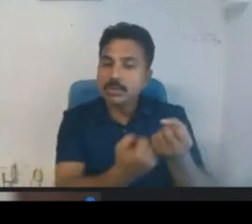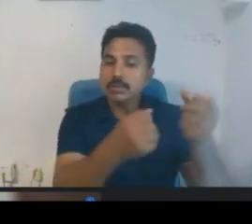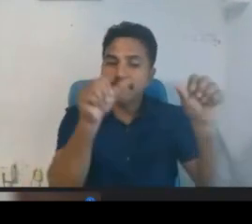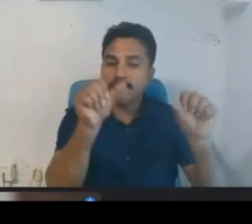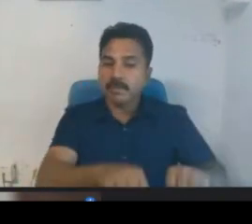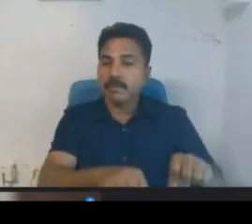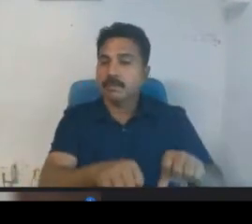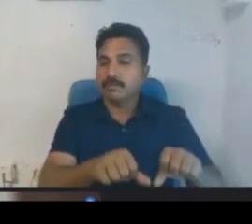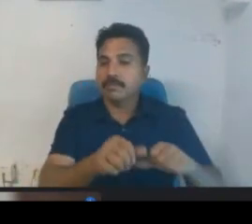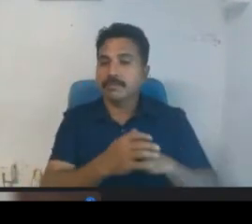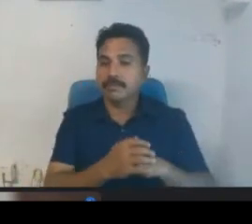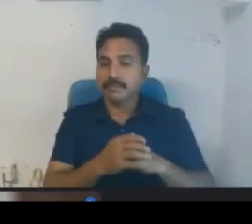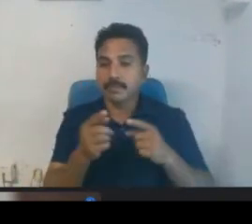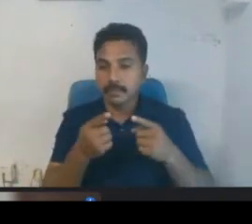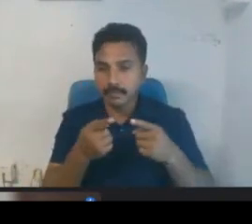പക്ഷേ നമ്മളത്